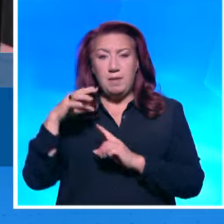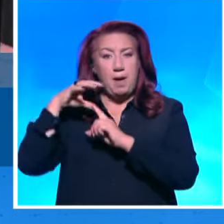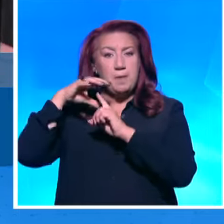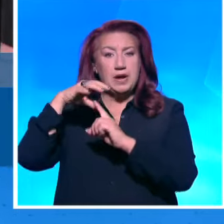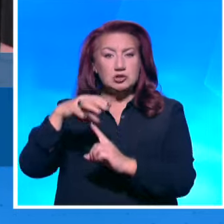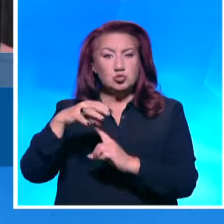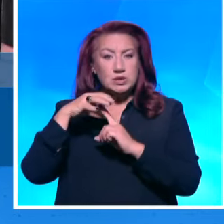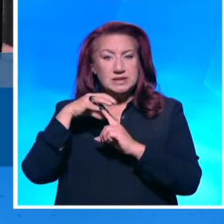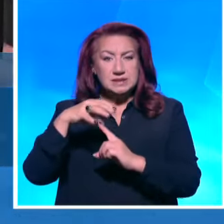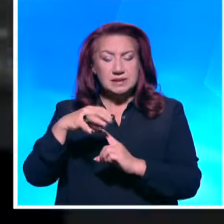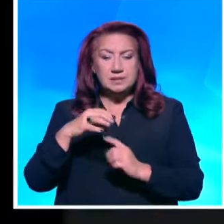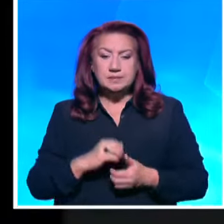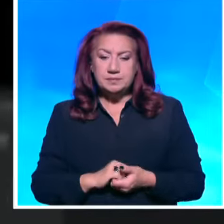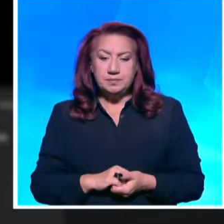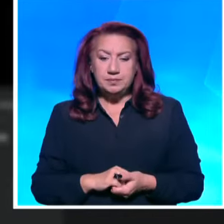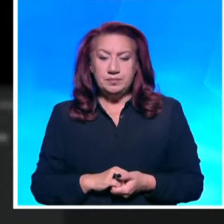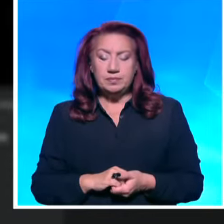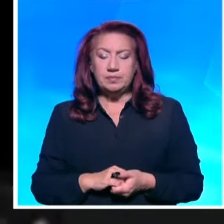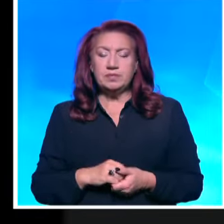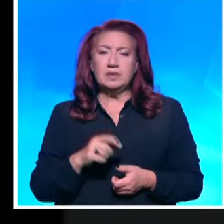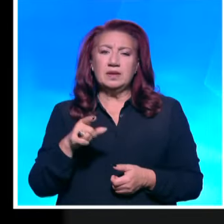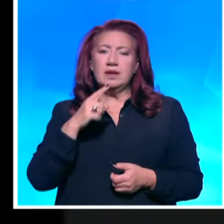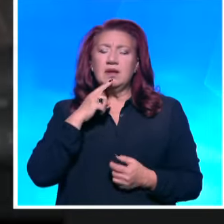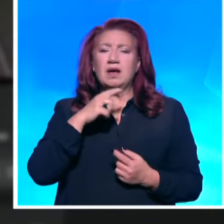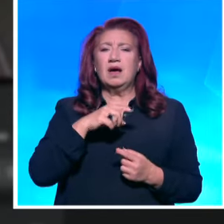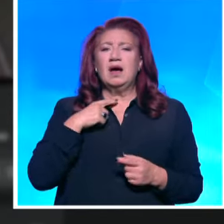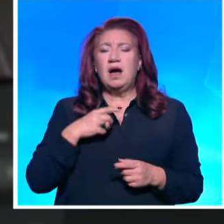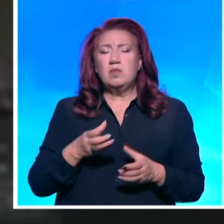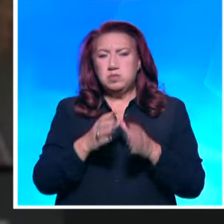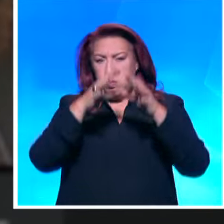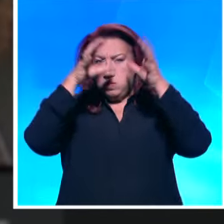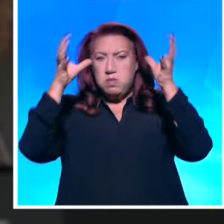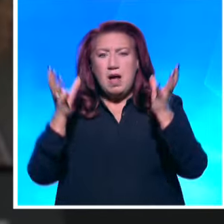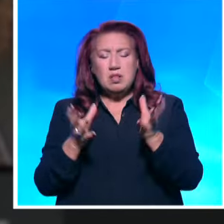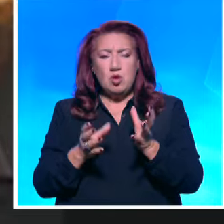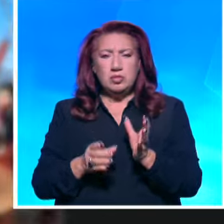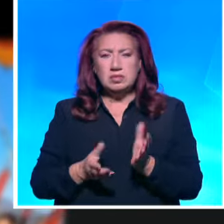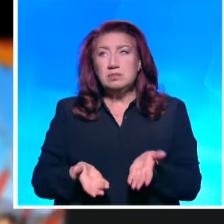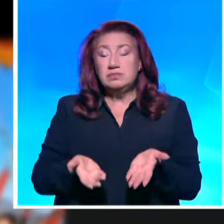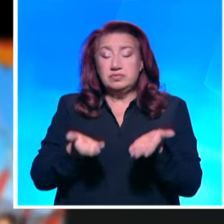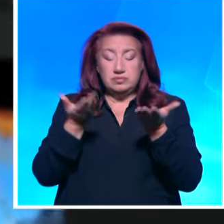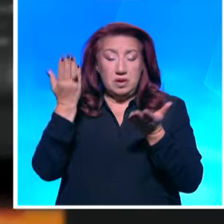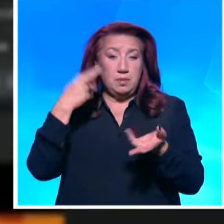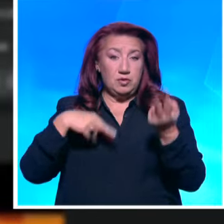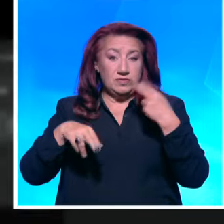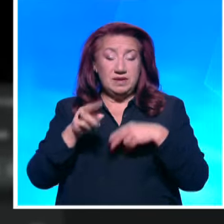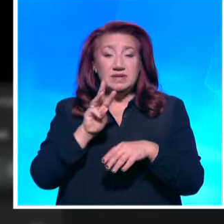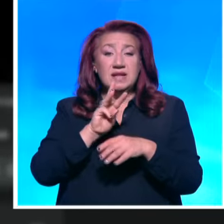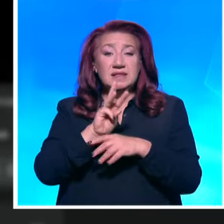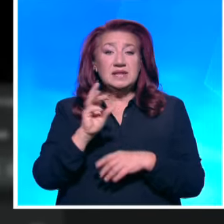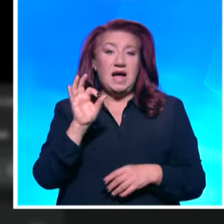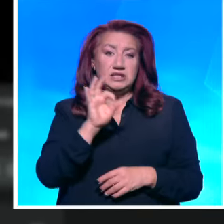сега. Полетите с балон край Ботевград са проверявани последно на 13 октомври от Гражданската